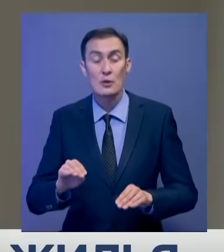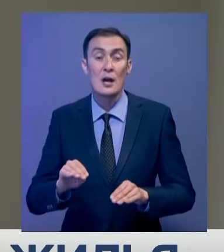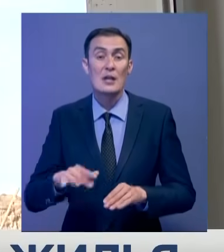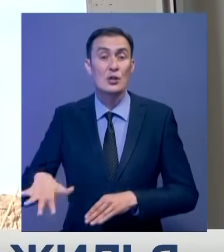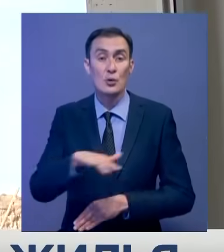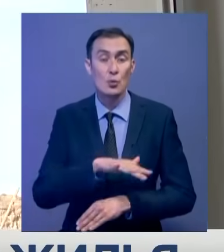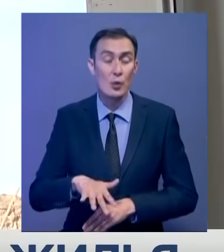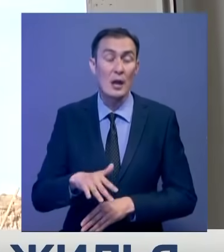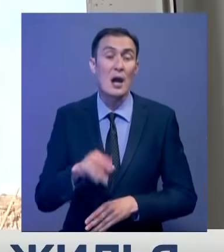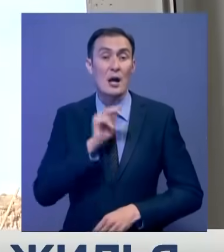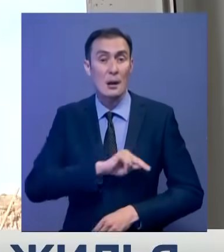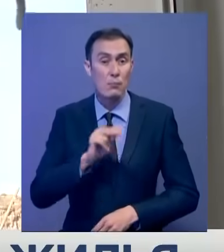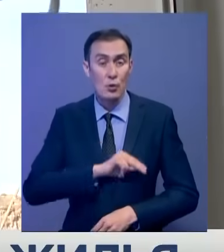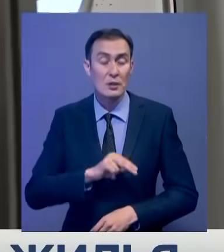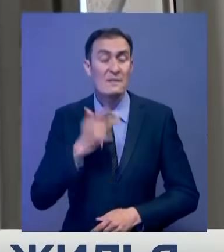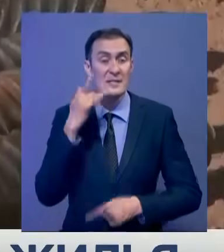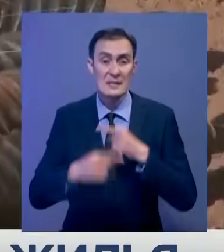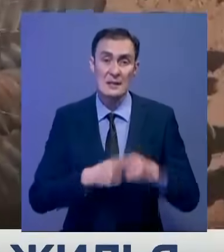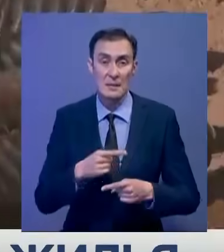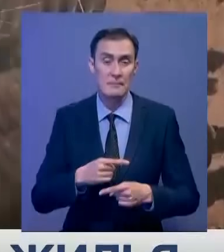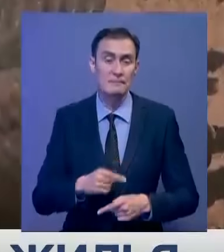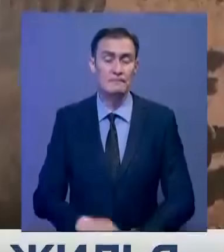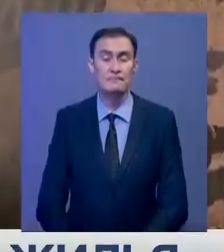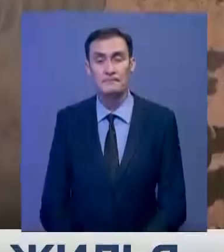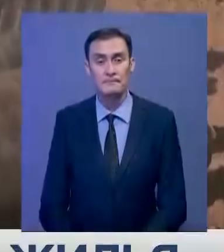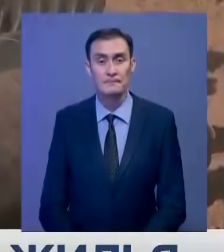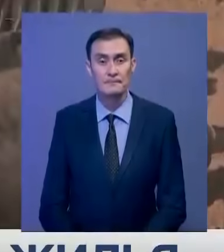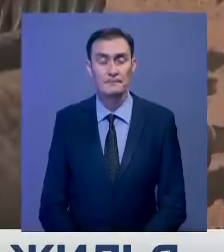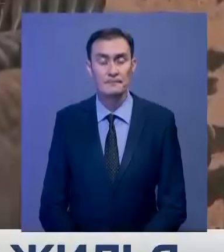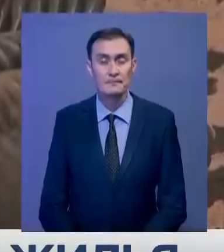внутриквартальные территории. Работа тут кипит всегда.